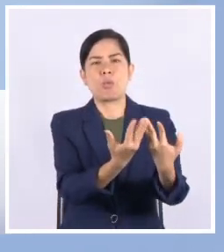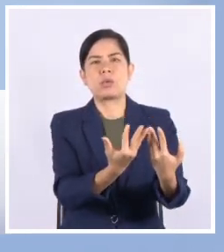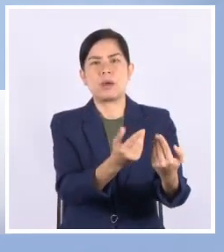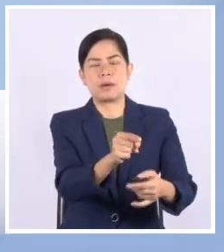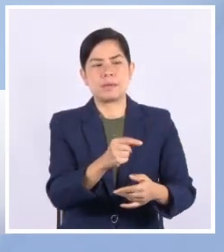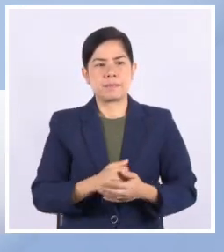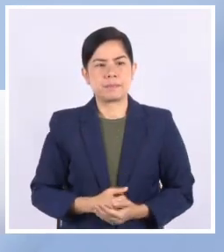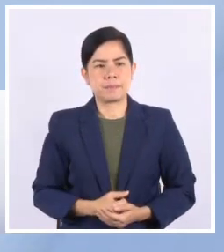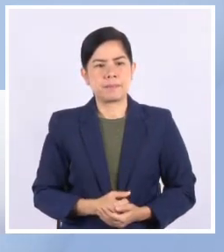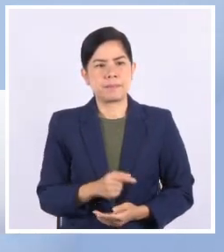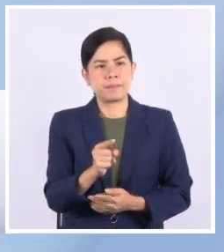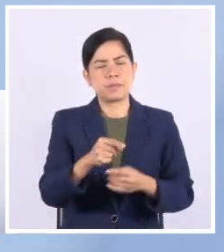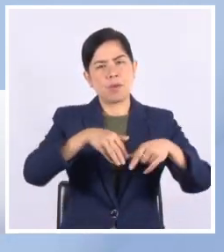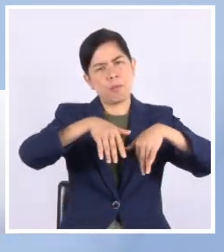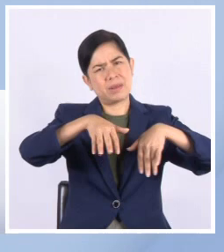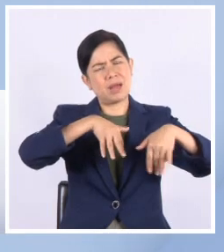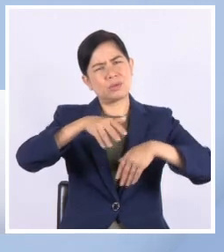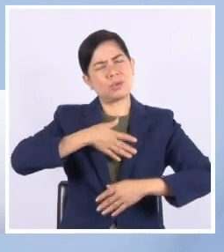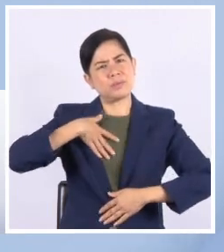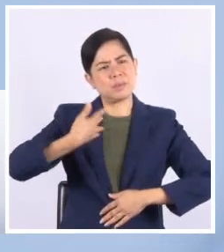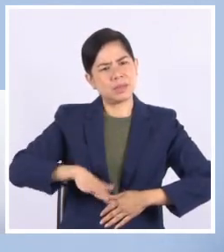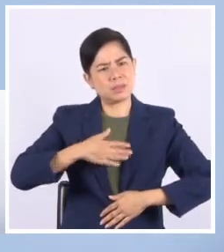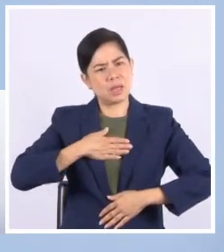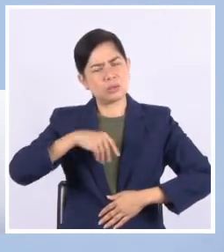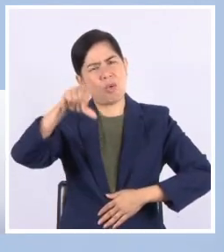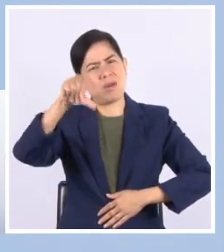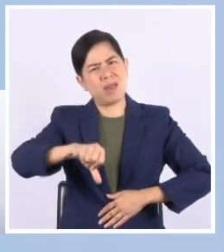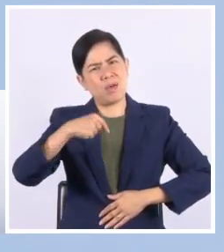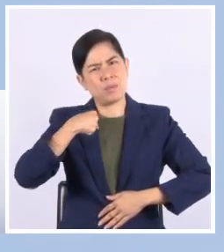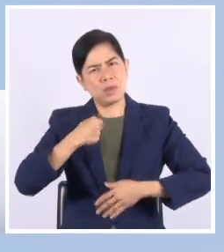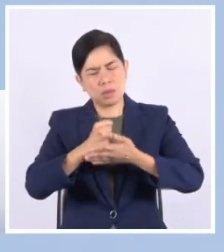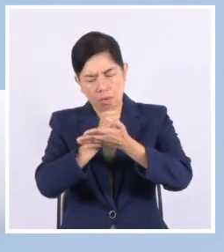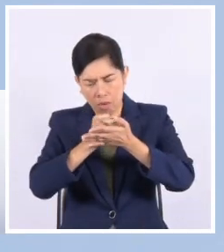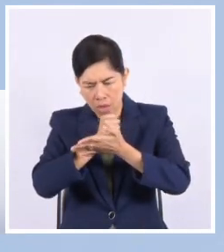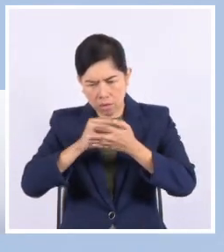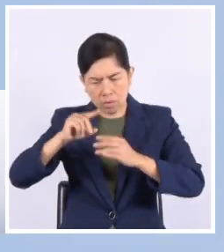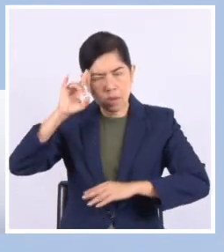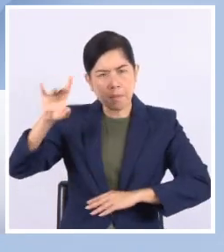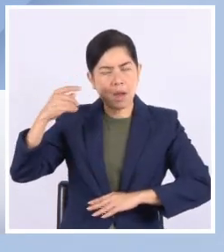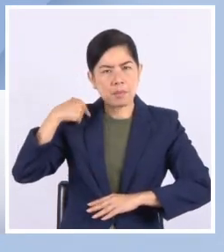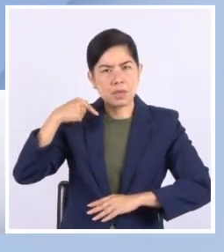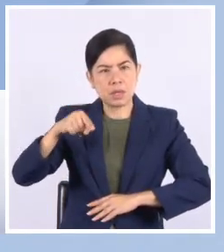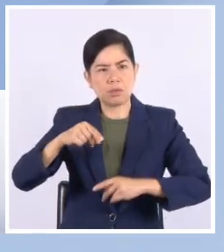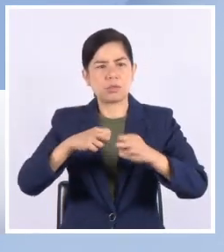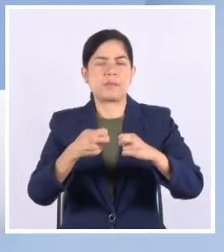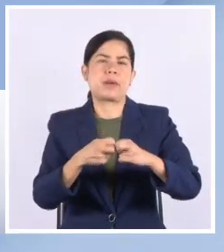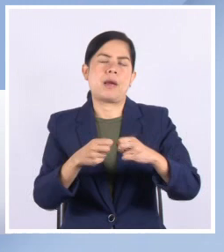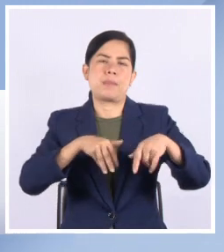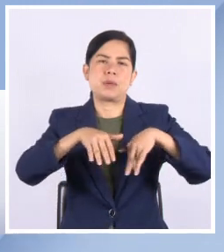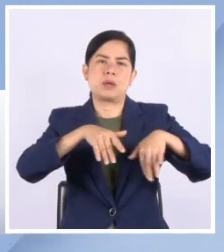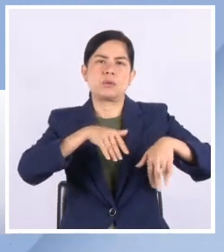ไม่ได้ชาวบ้านเดือดร้อนนี่เลวมากอ่ะดูดยาแล้วเดือดร้อนชาวบ้านชาวเมืองเขาอ่ะ นี่อารมณ์